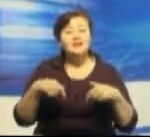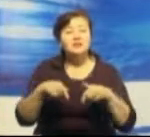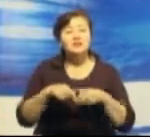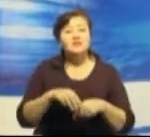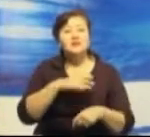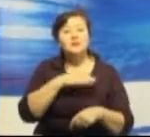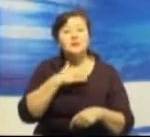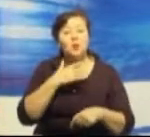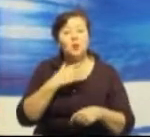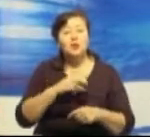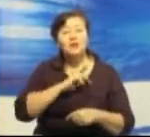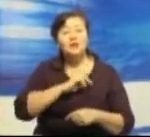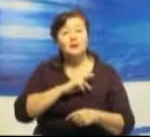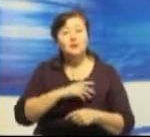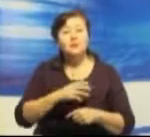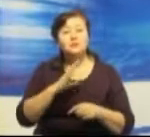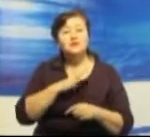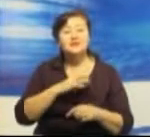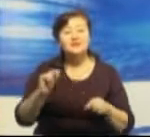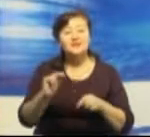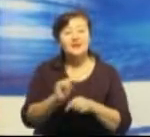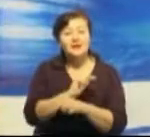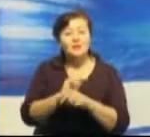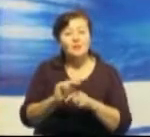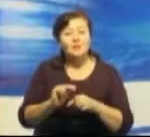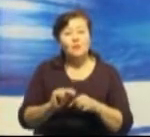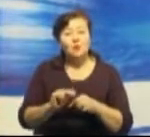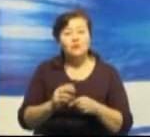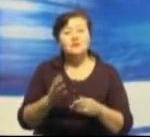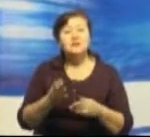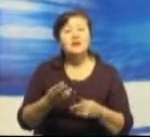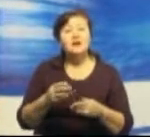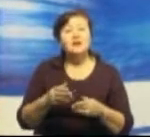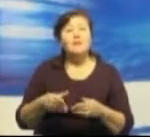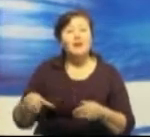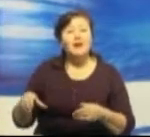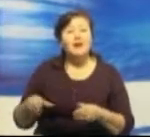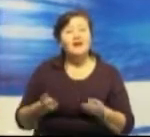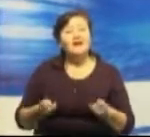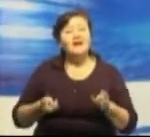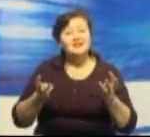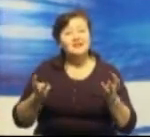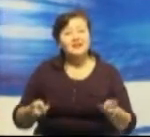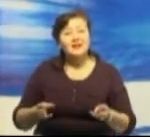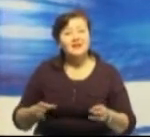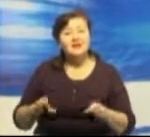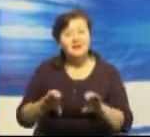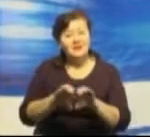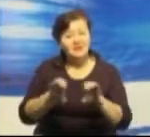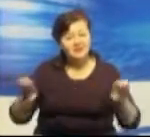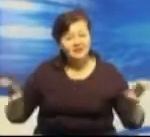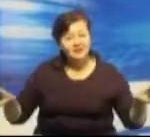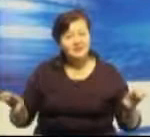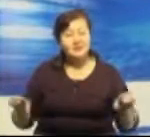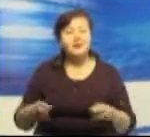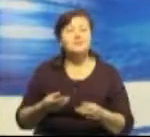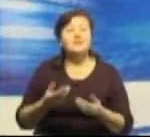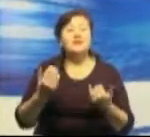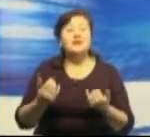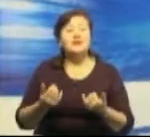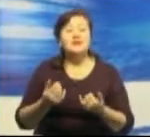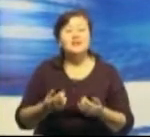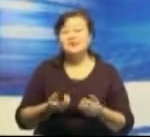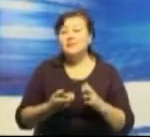периоду. Был проведен капитальный ремонт котельных и магистральных теплосетей. Не вызывают беспокойства и запасы твердого топлива. С поставщиком